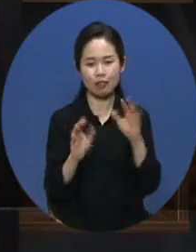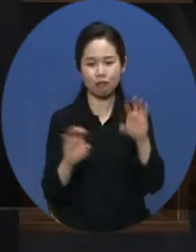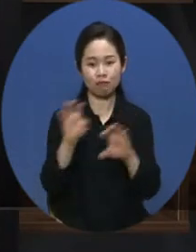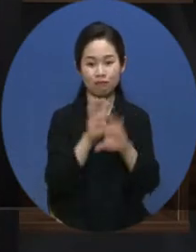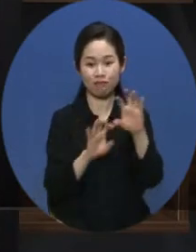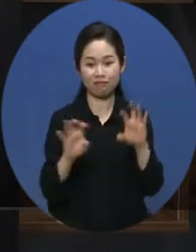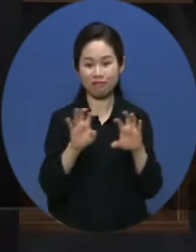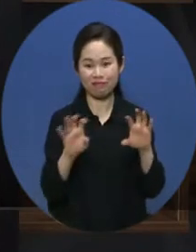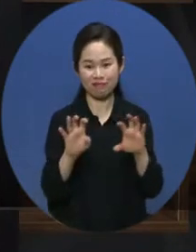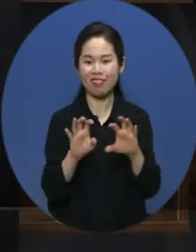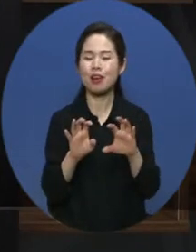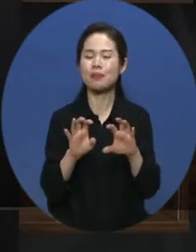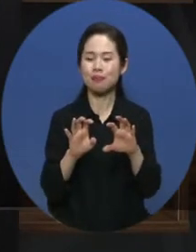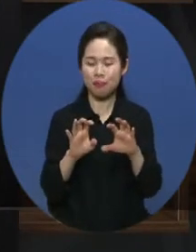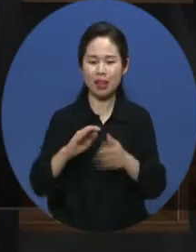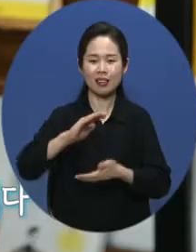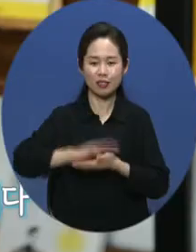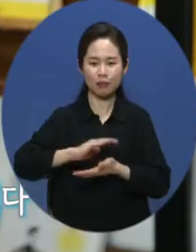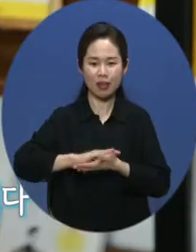이제 출판을 하게 됩니다.